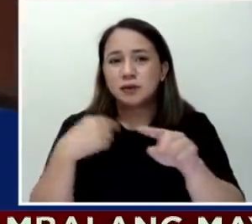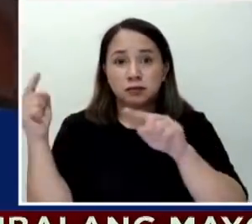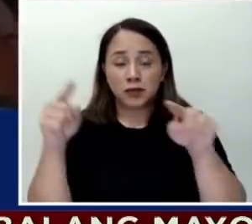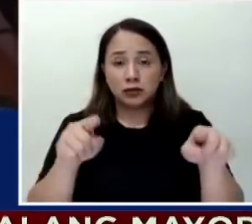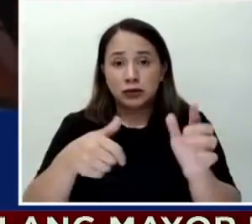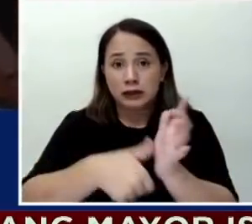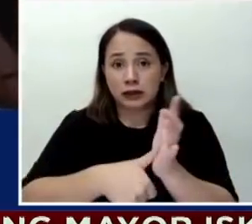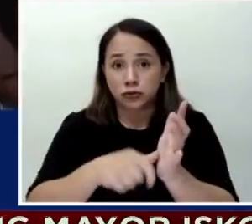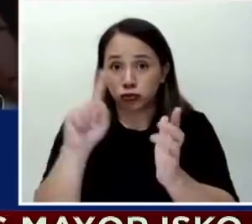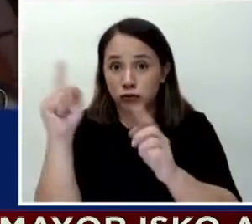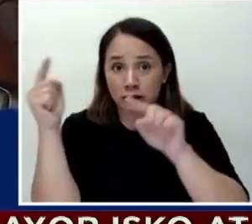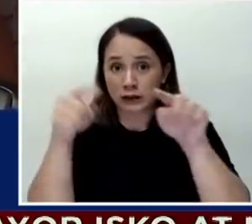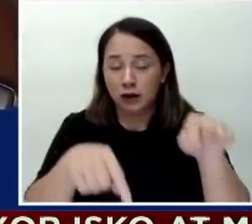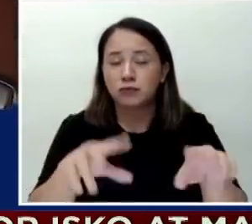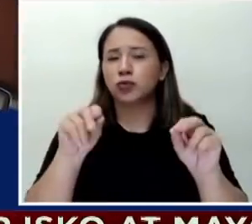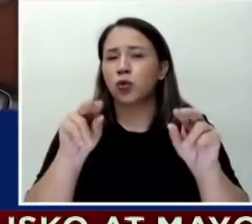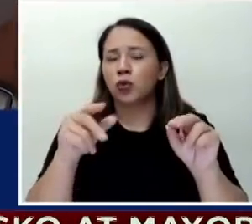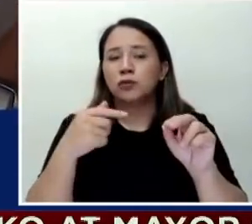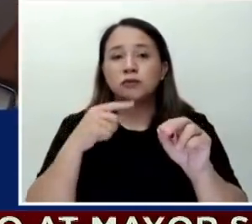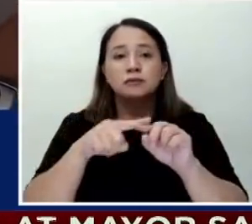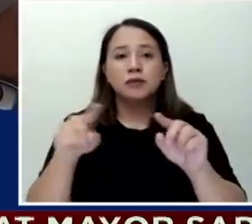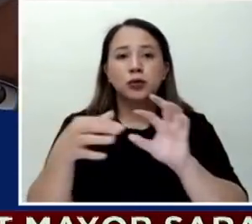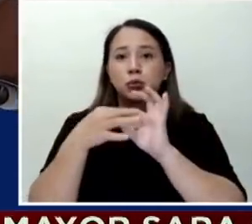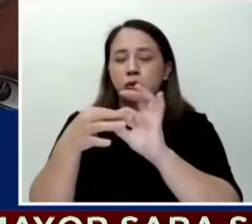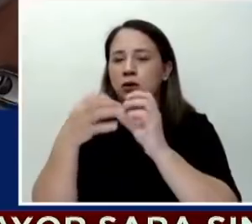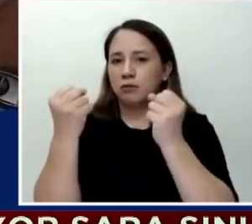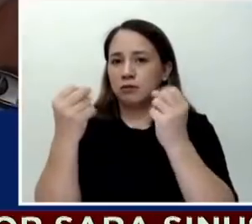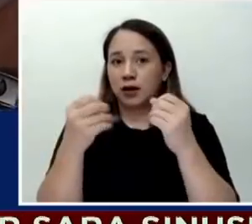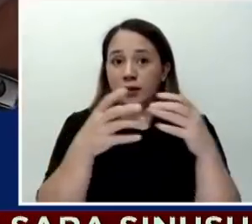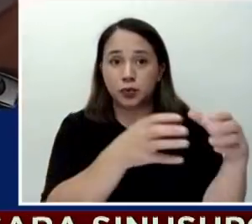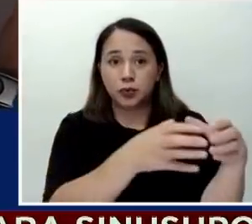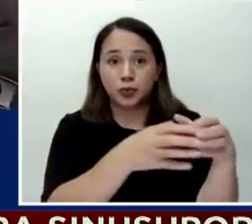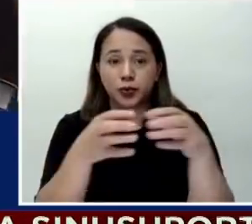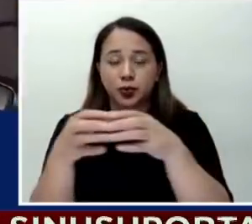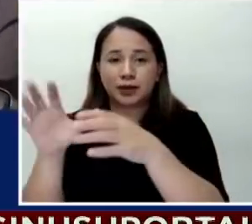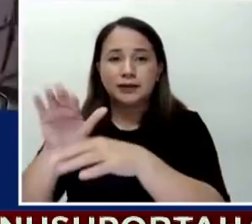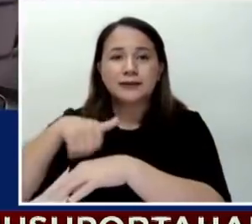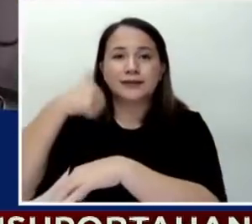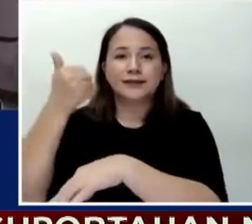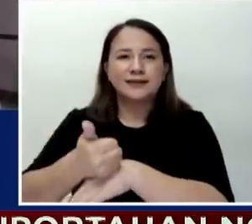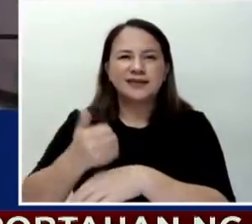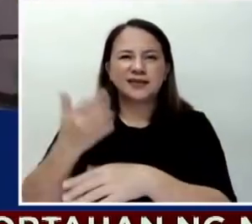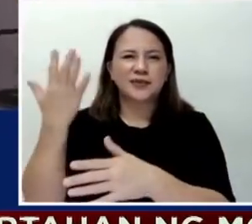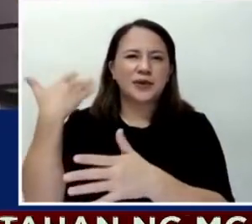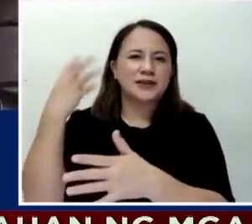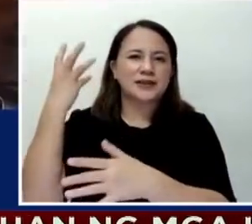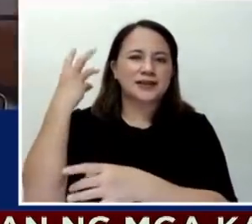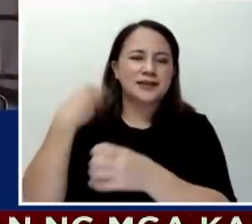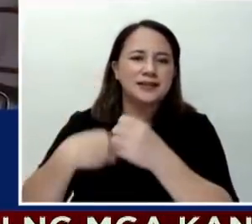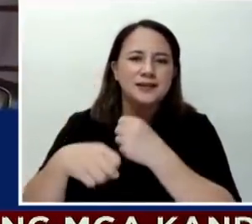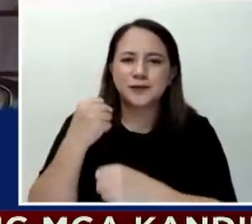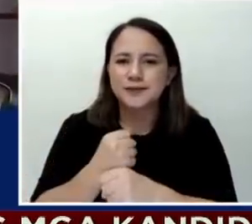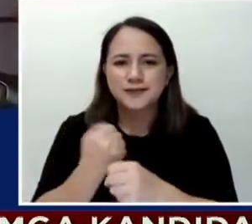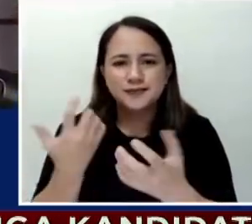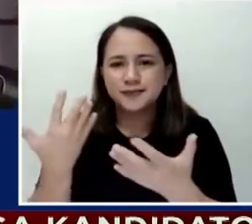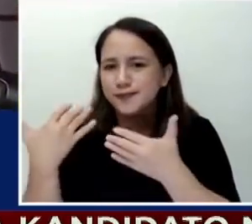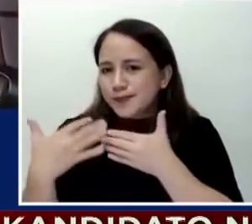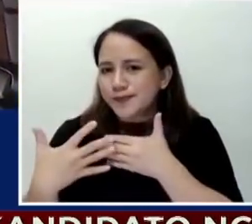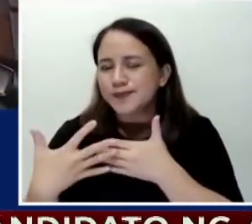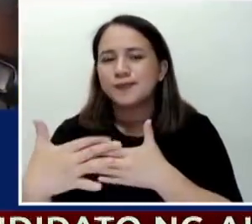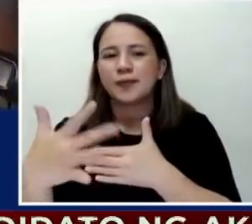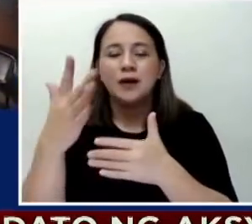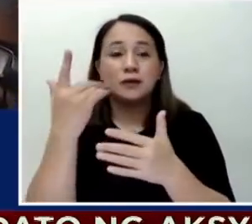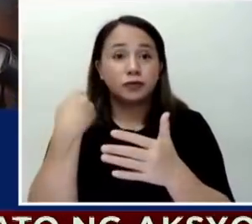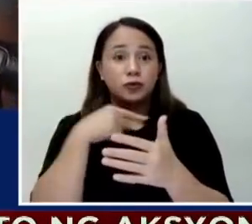Pero yung relationship namin sa maraming mga grupo dito ay na-establish over the last 6 years. So para sa akin,